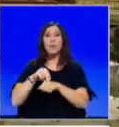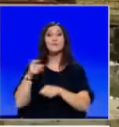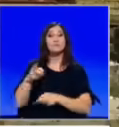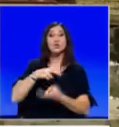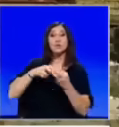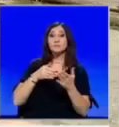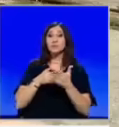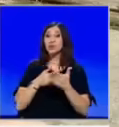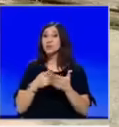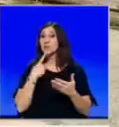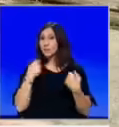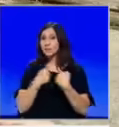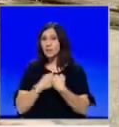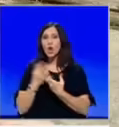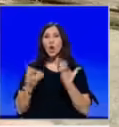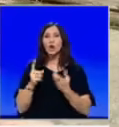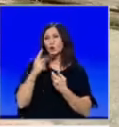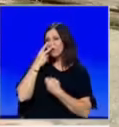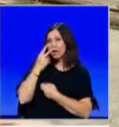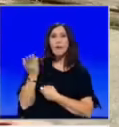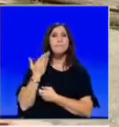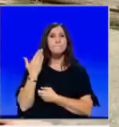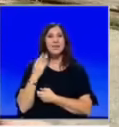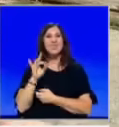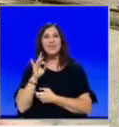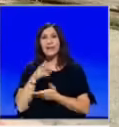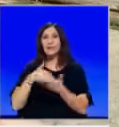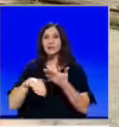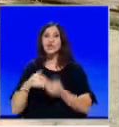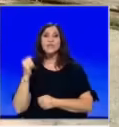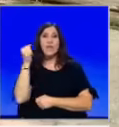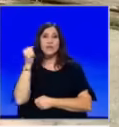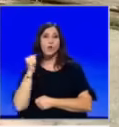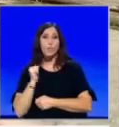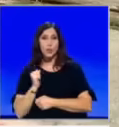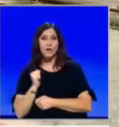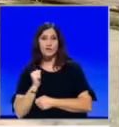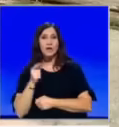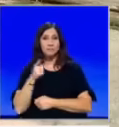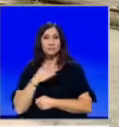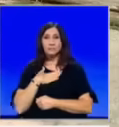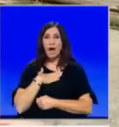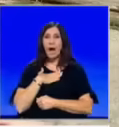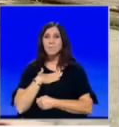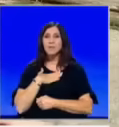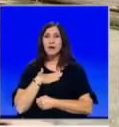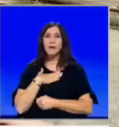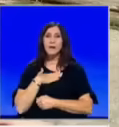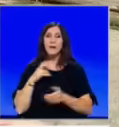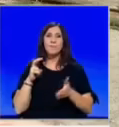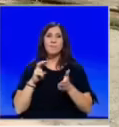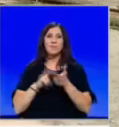довели до инцидента. Огъня, който видяхме, беше в средната част на локомотива. Там има трансформатор с